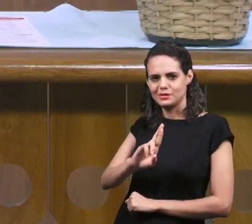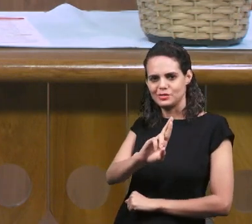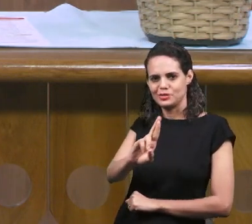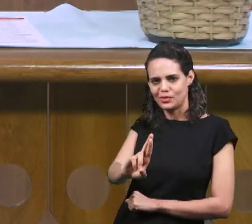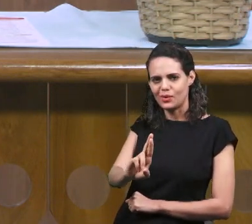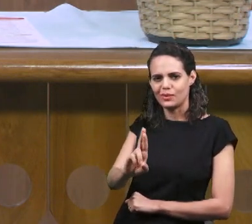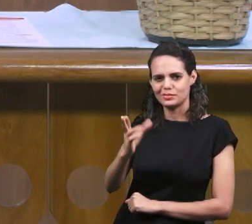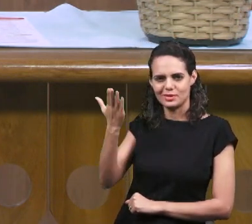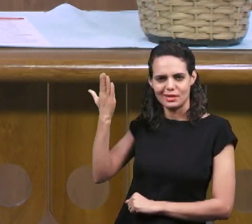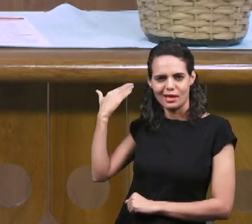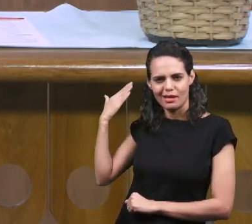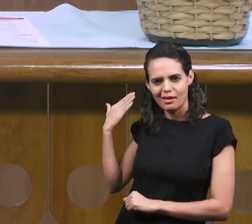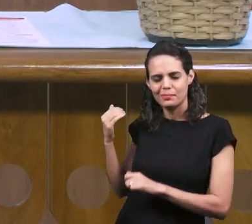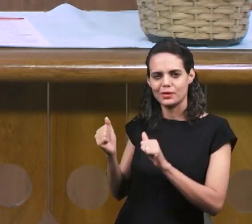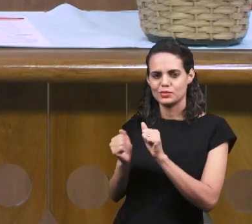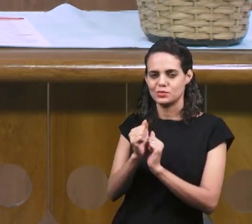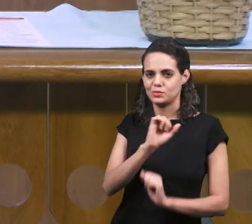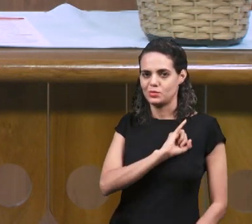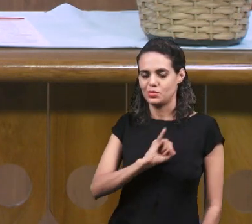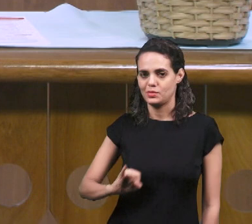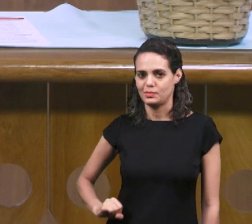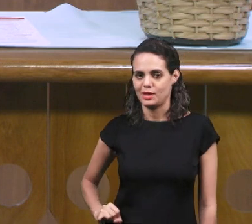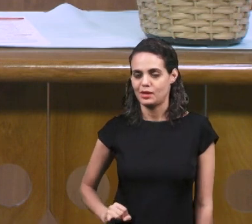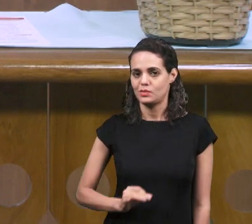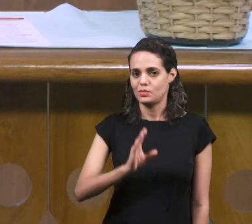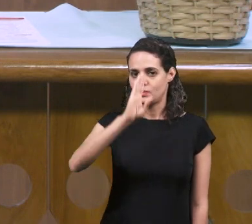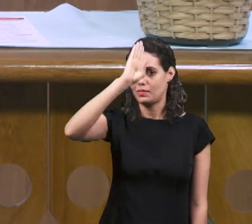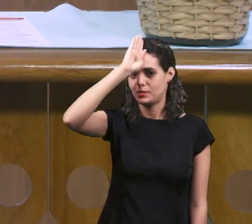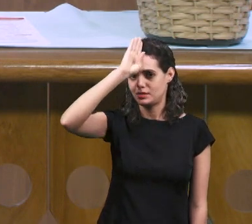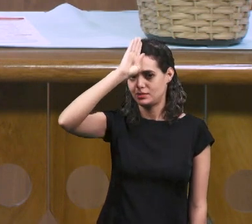qui étaient de l'Empire romain. Il existait aussi